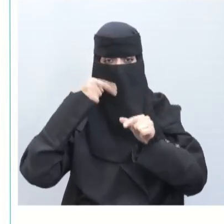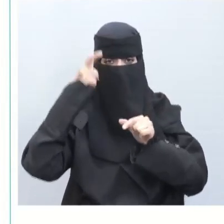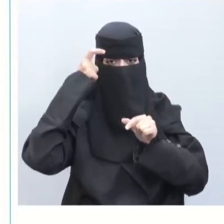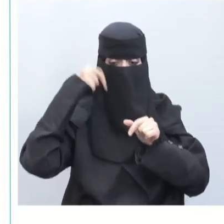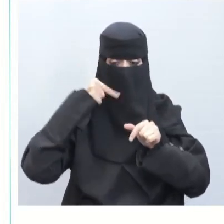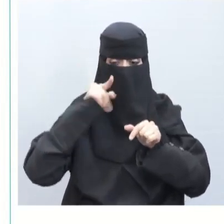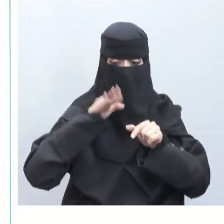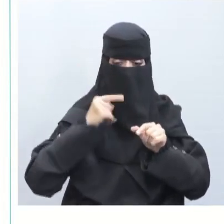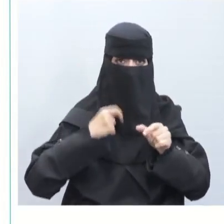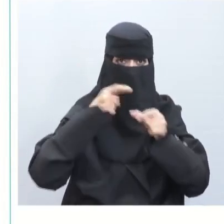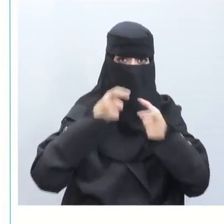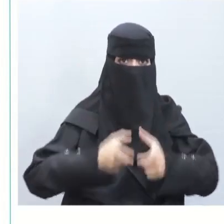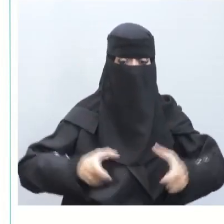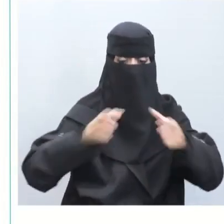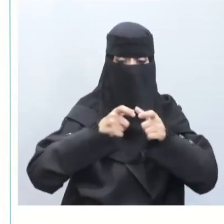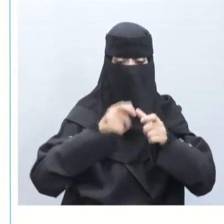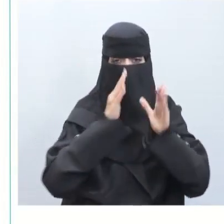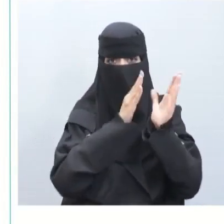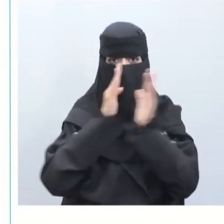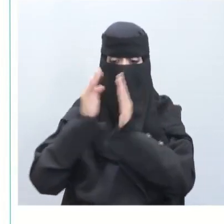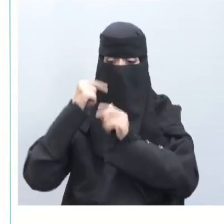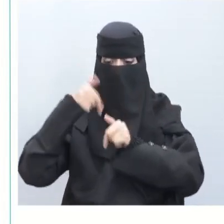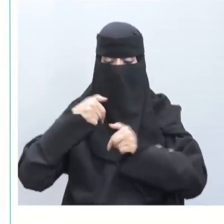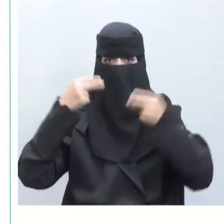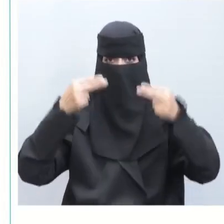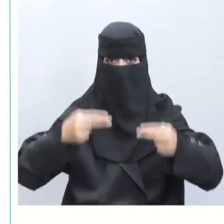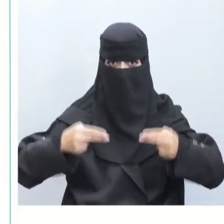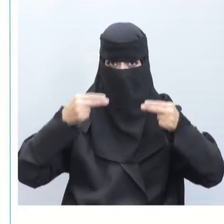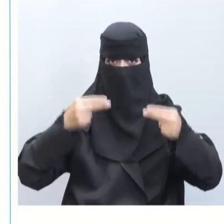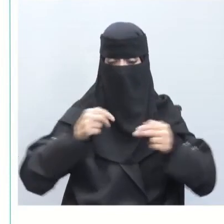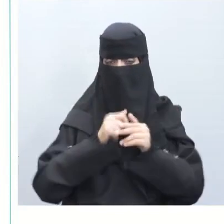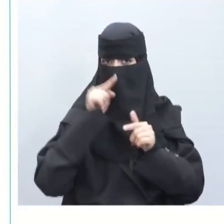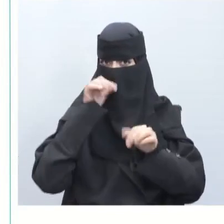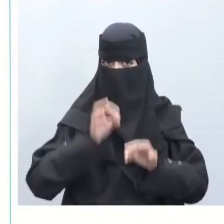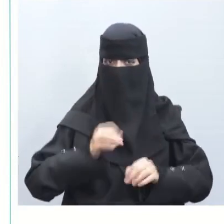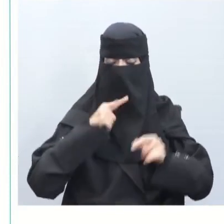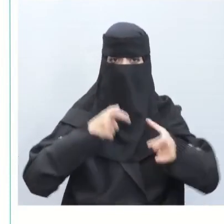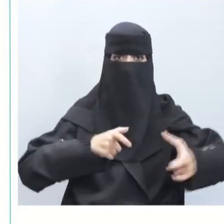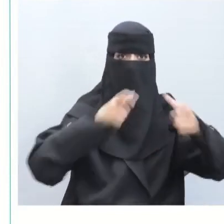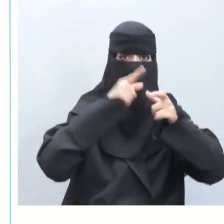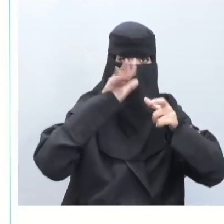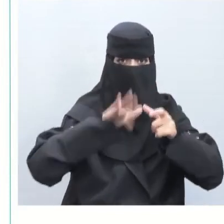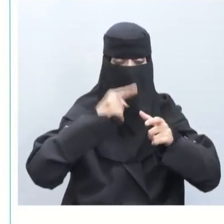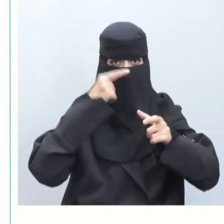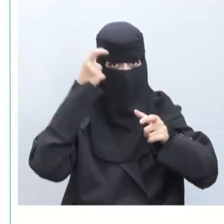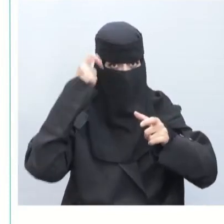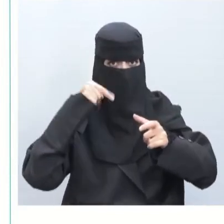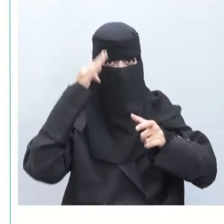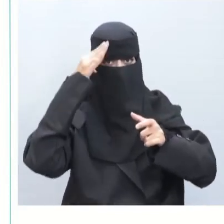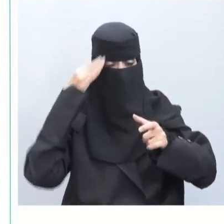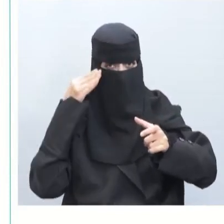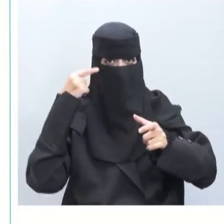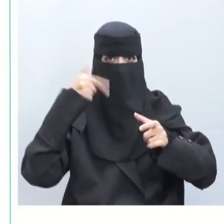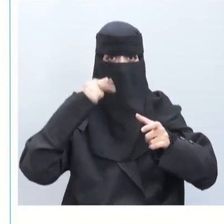الفعاليات والمعرفه لدى الفريق لابد ان يتمتع فريق الذي ينظم الفعاليه بالخبره والتي